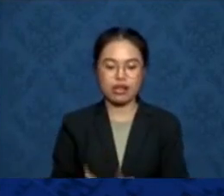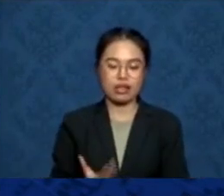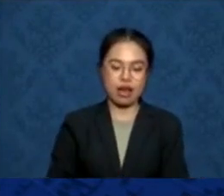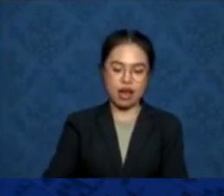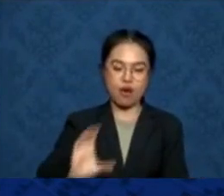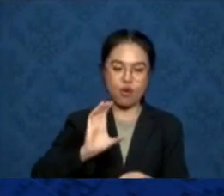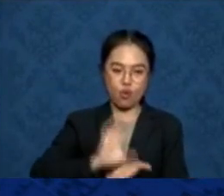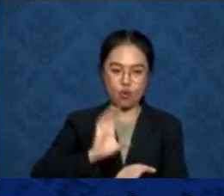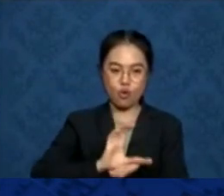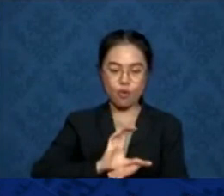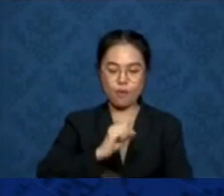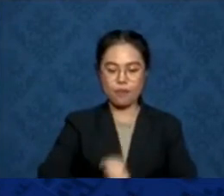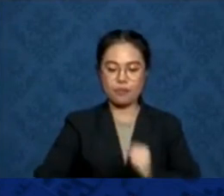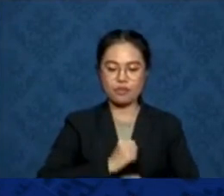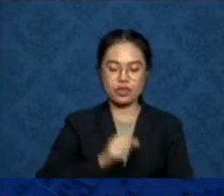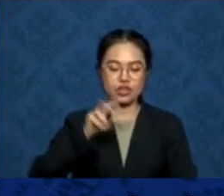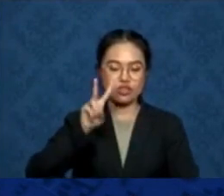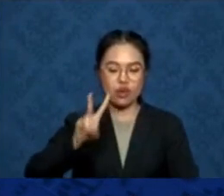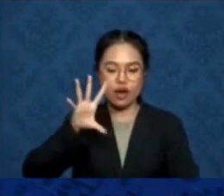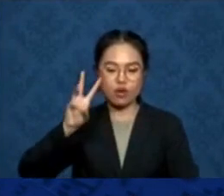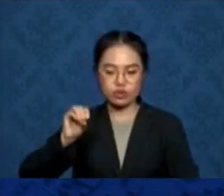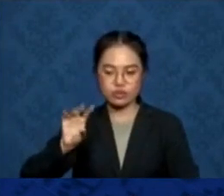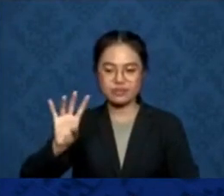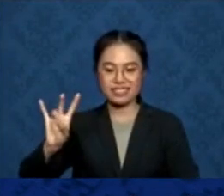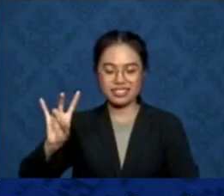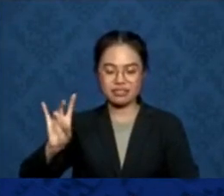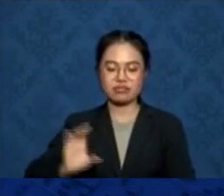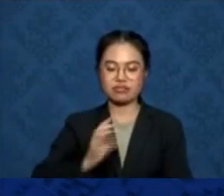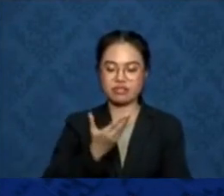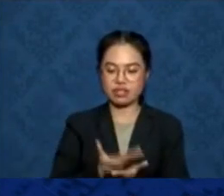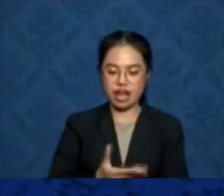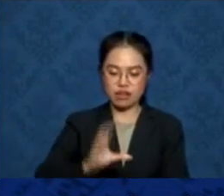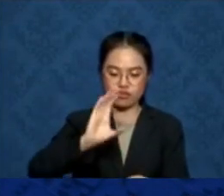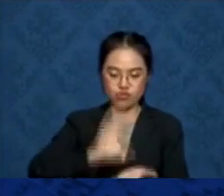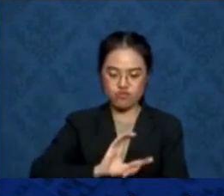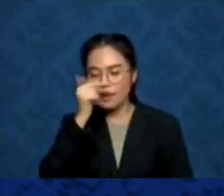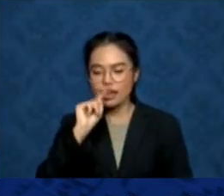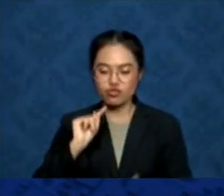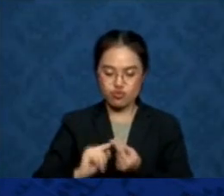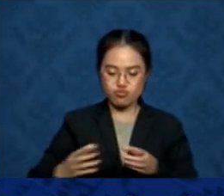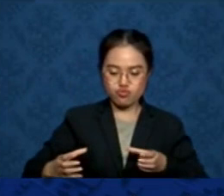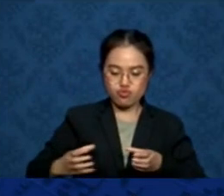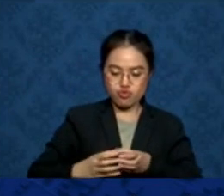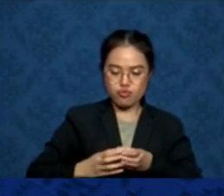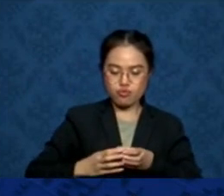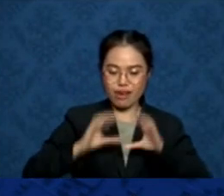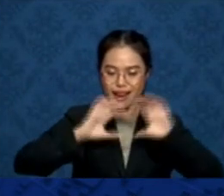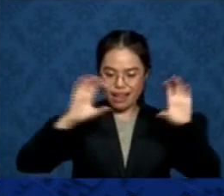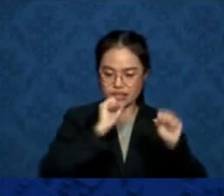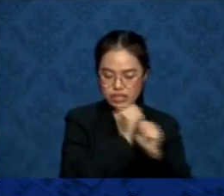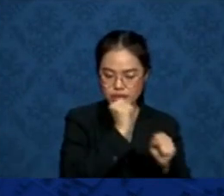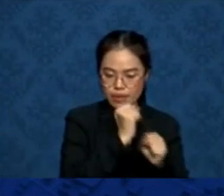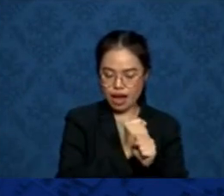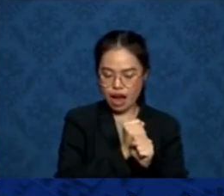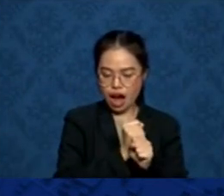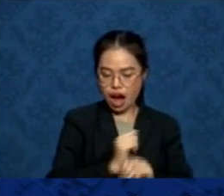ความสามารถในการแข่งขันด้านการพัฒนาและส่งเสริมศักยภาพทรัพยากรมนุษย์ด้านการสร้างโอกาสและความเสมอภาคทางสังคมด้าน